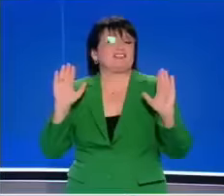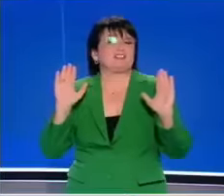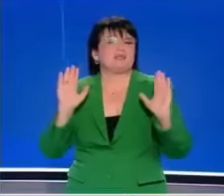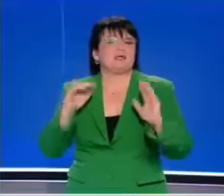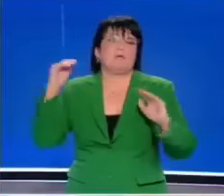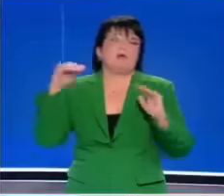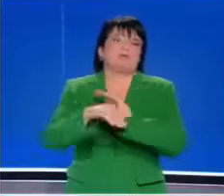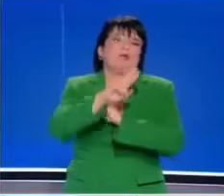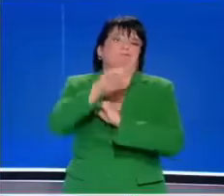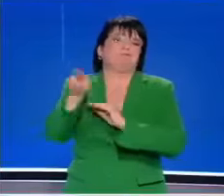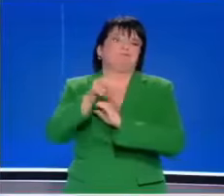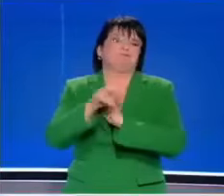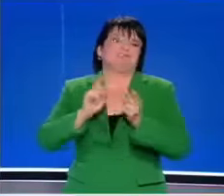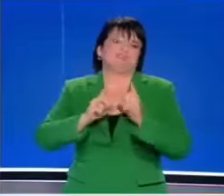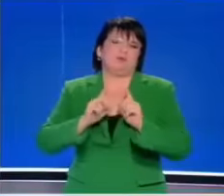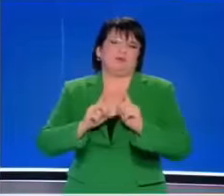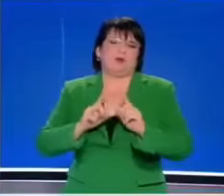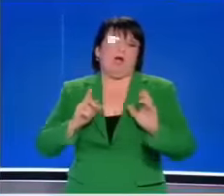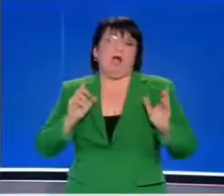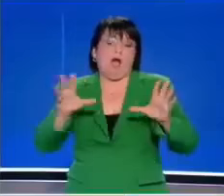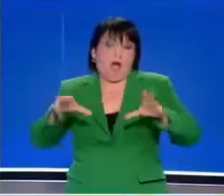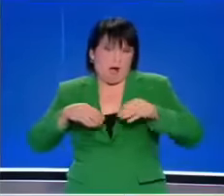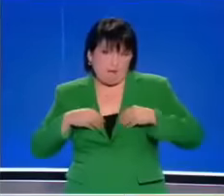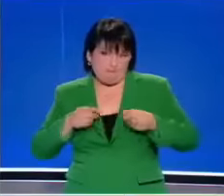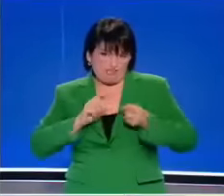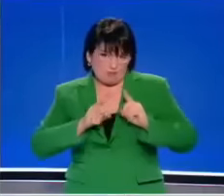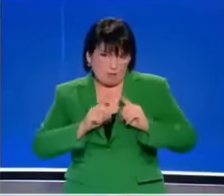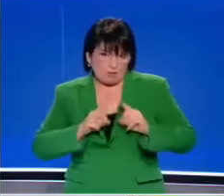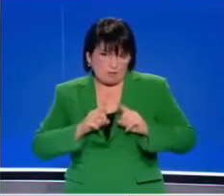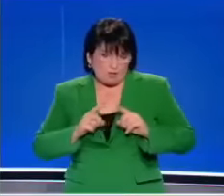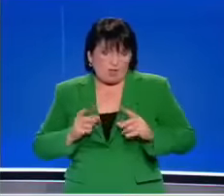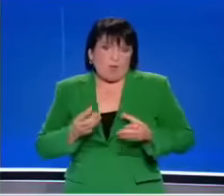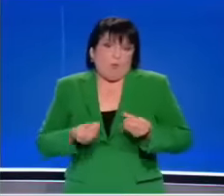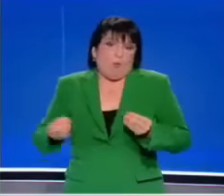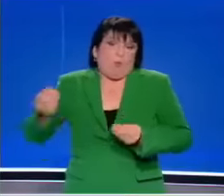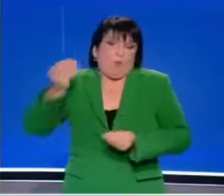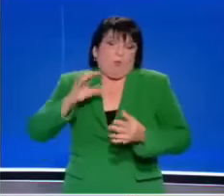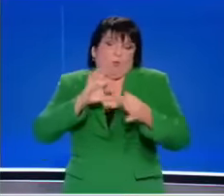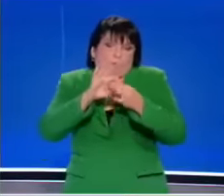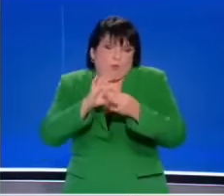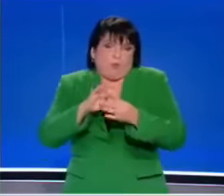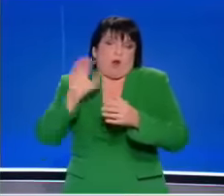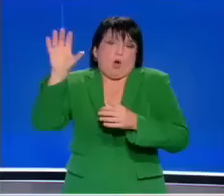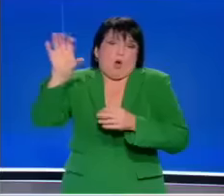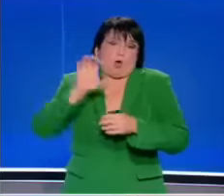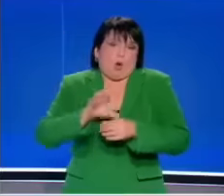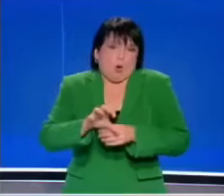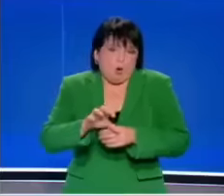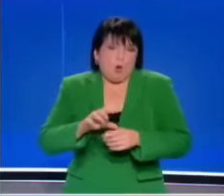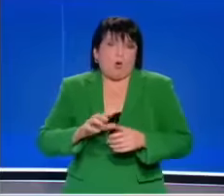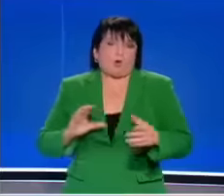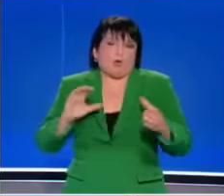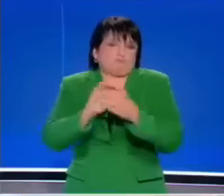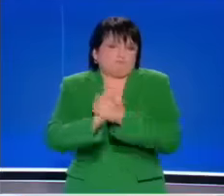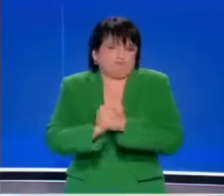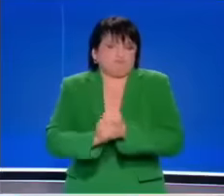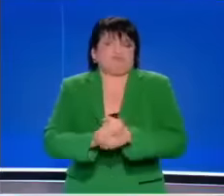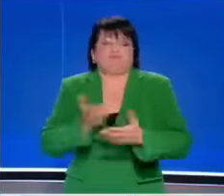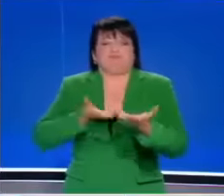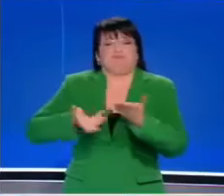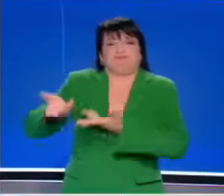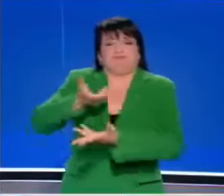καταρρέει εν μέρη συμφων την είχε εφαρμόσει τη συμφωνία θα είχαν δεθεί πιο πολλύ σχέσεις των δύο λαών θα υπήρχε περισσότερη οικονομική